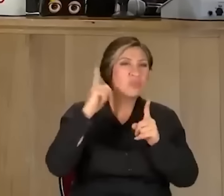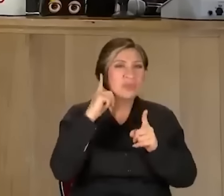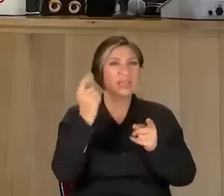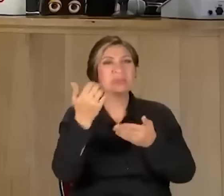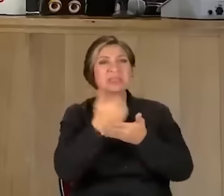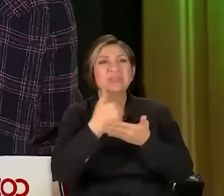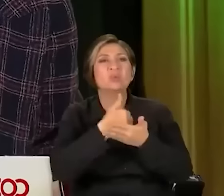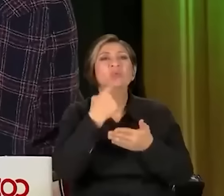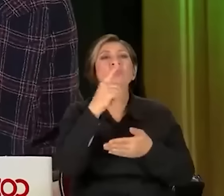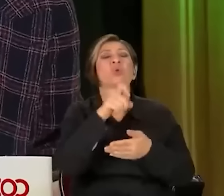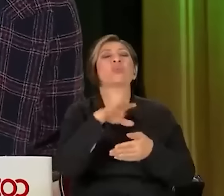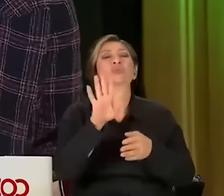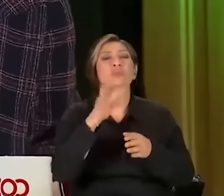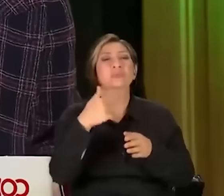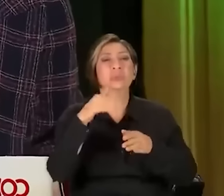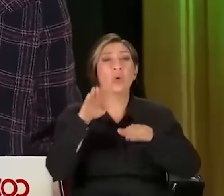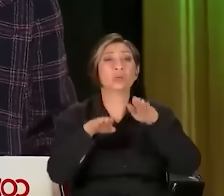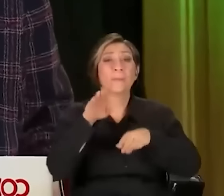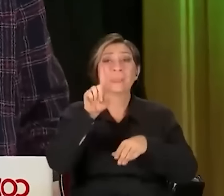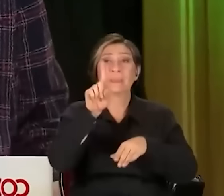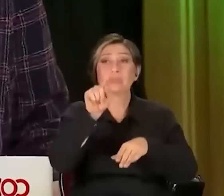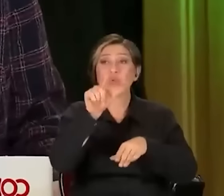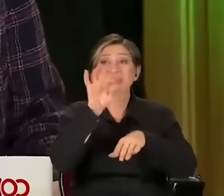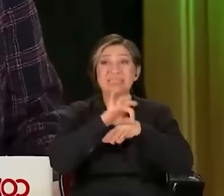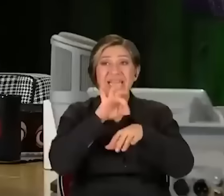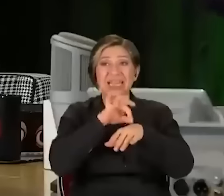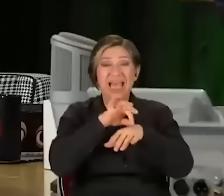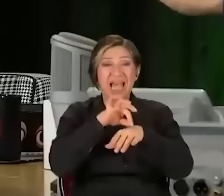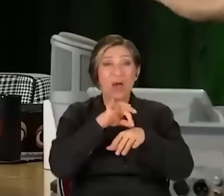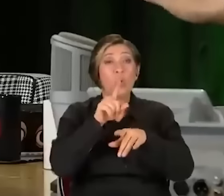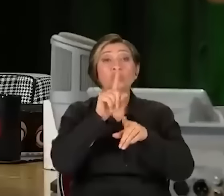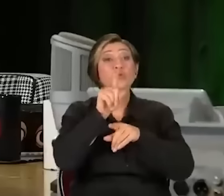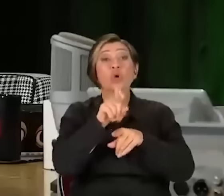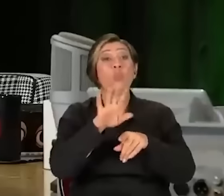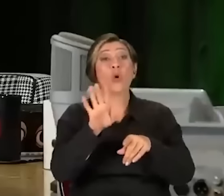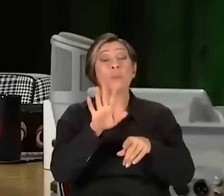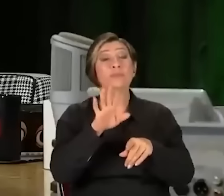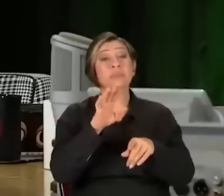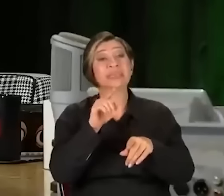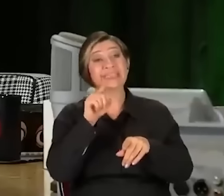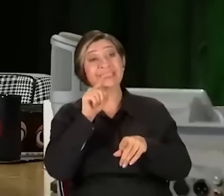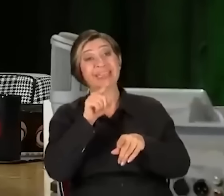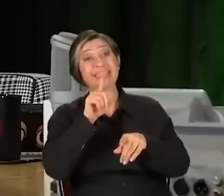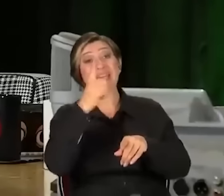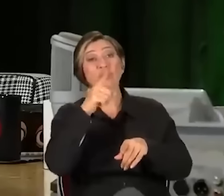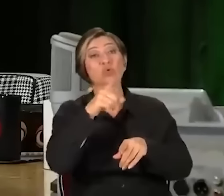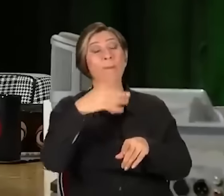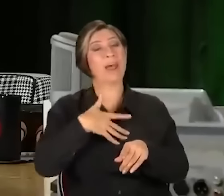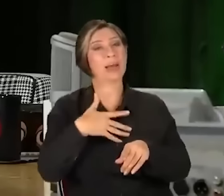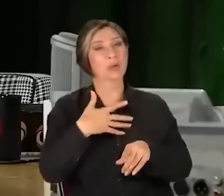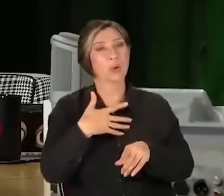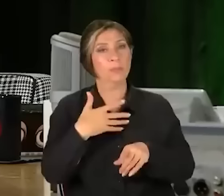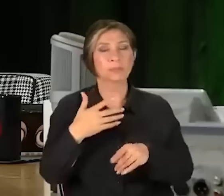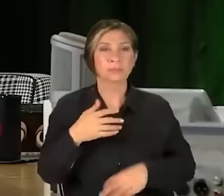para kazanıyorsun sorusu var ya. Biz ortalama 1-1,5 dakika bir marka o soruyu sormuyorum sana hiç. Sadece şunu merak